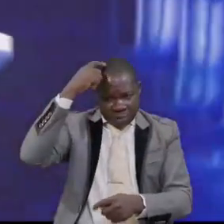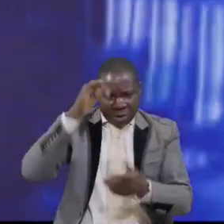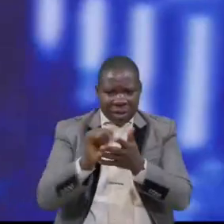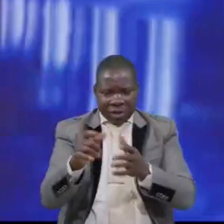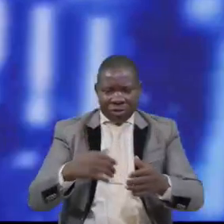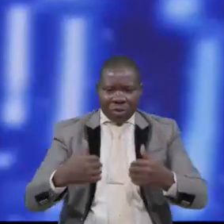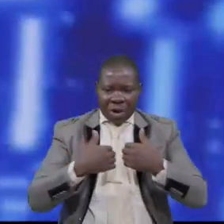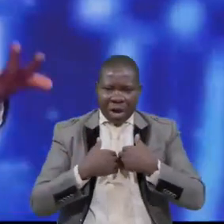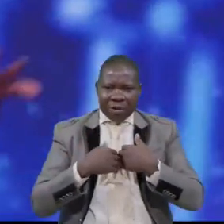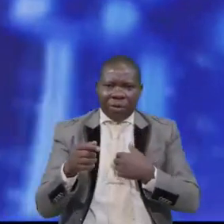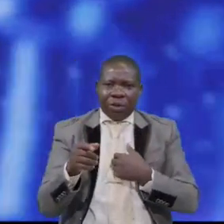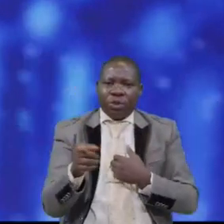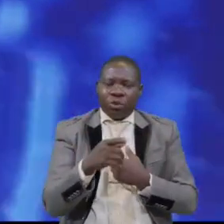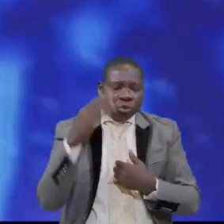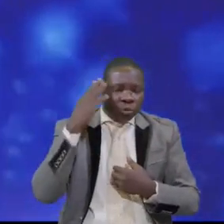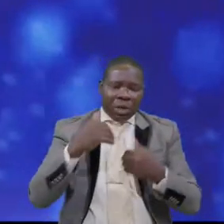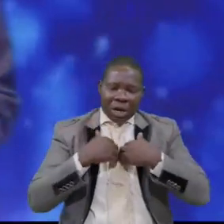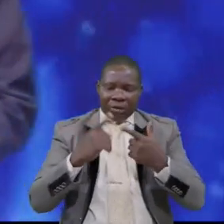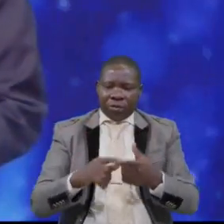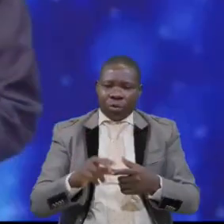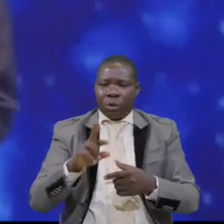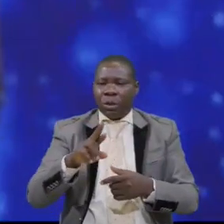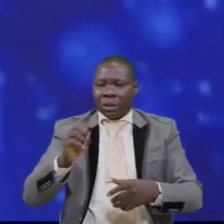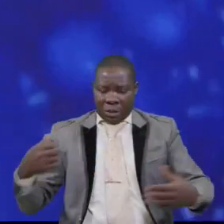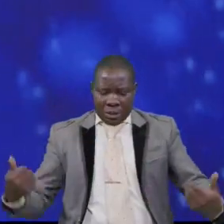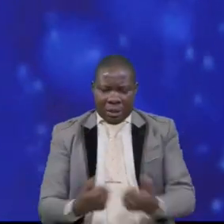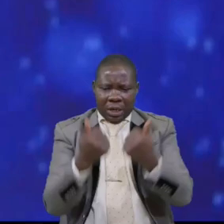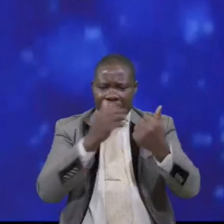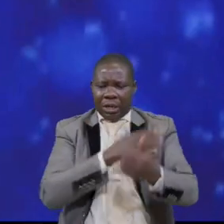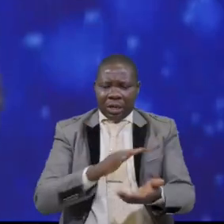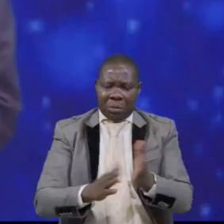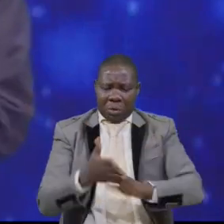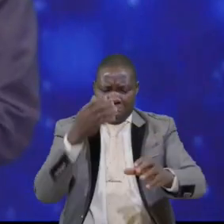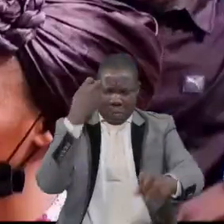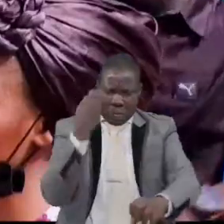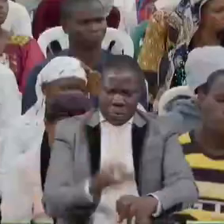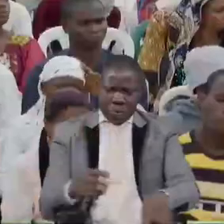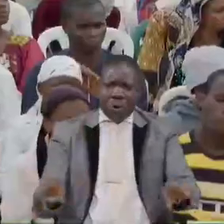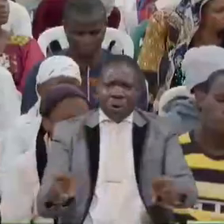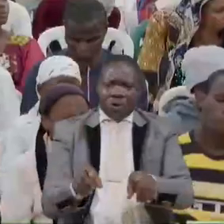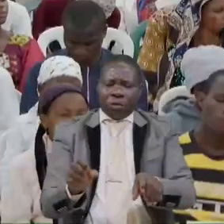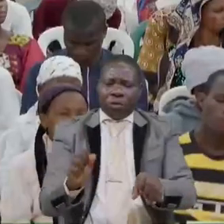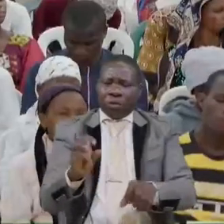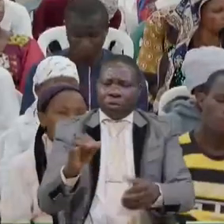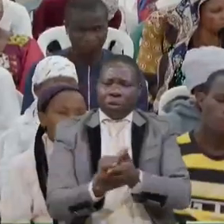Vous devez donc être redéfié et renforcé pour être exceptionnel.